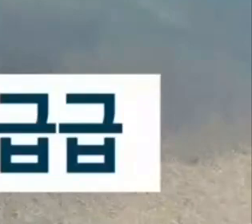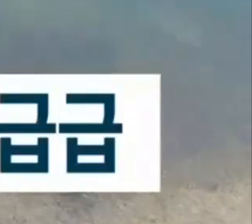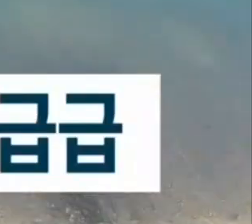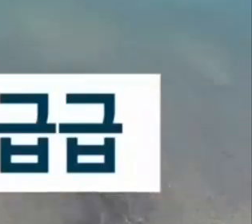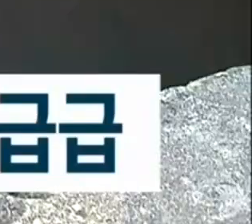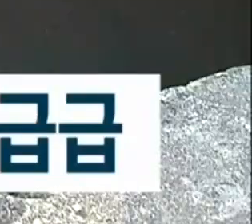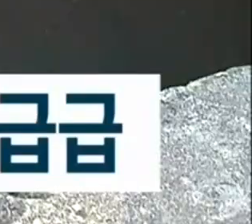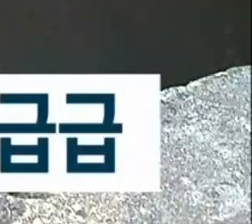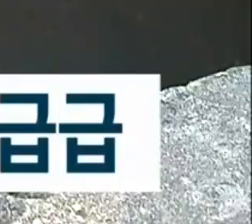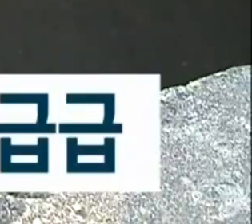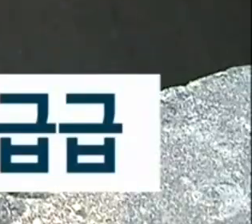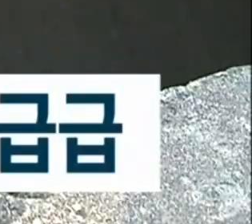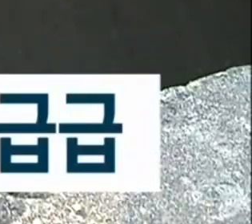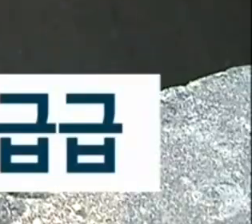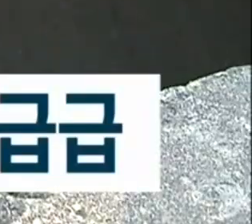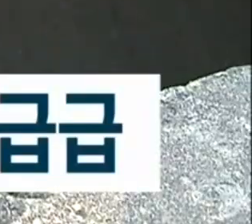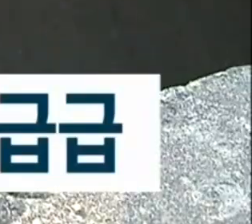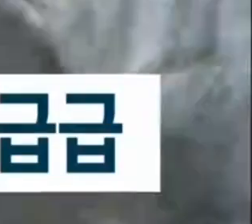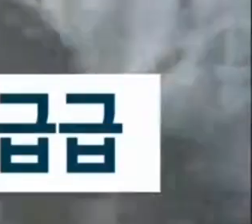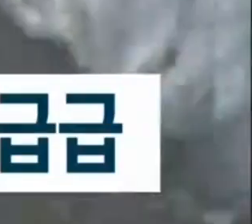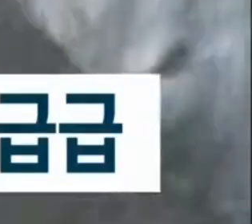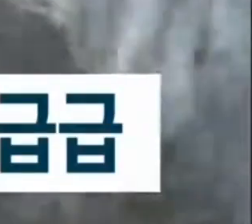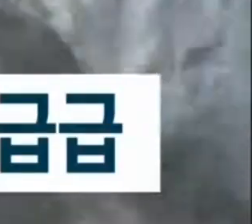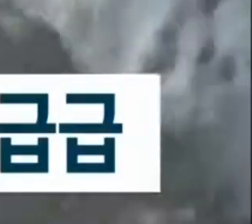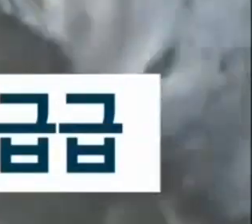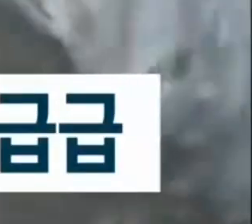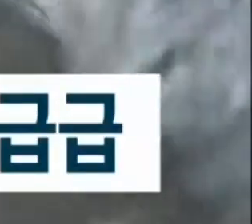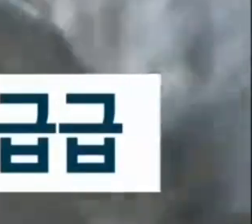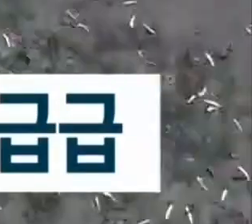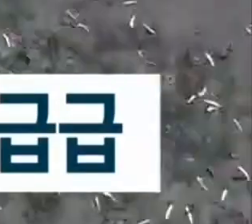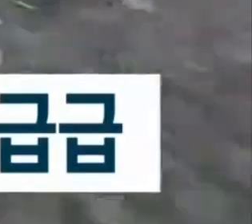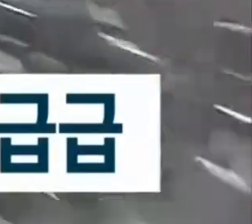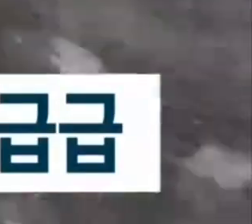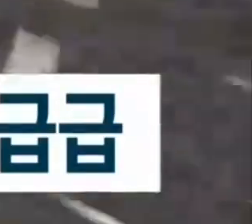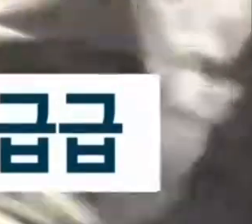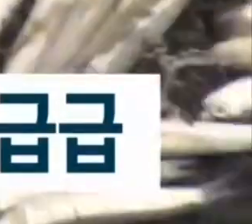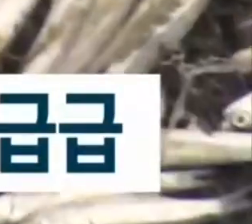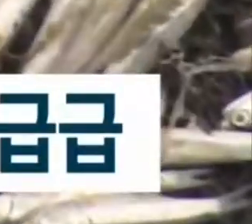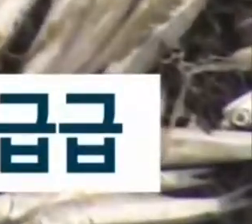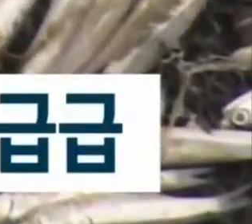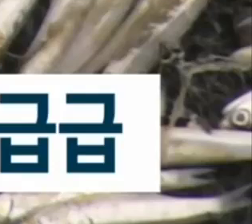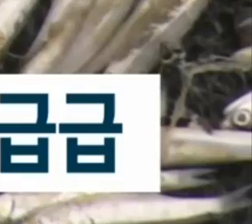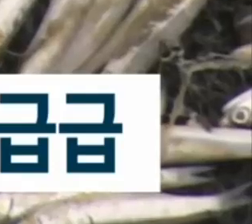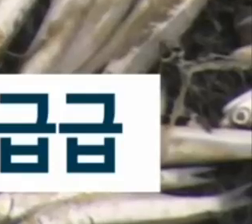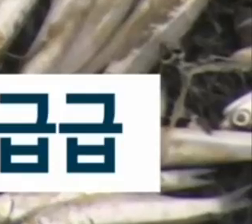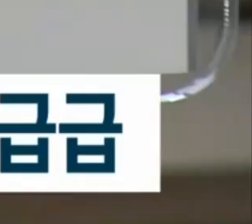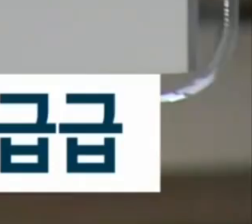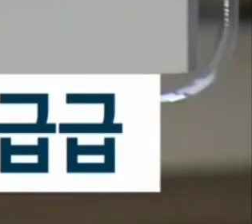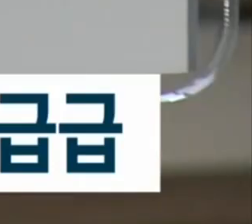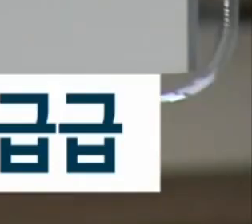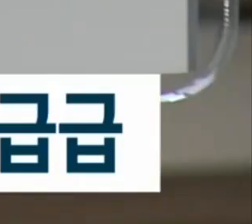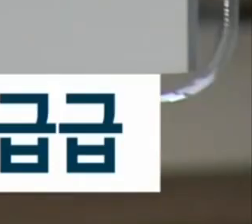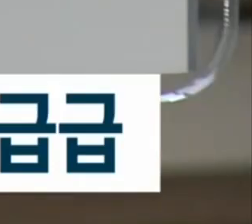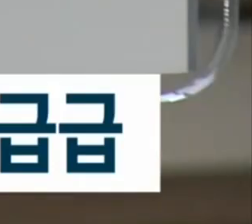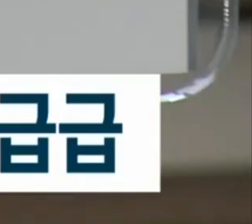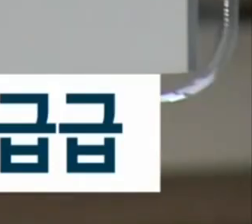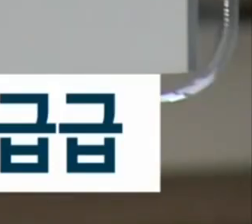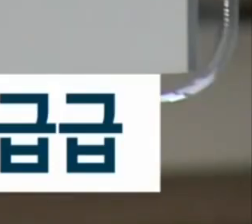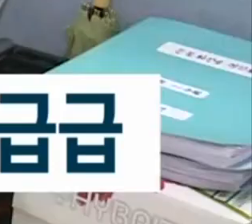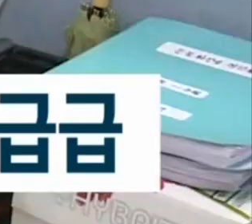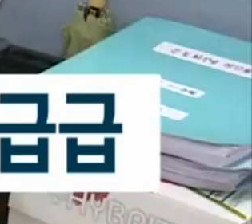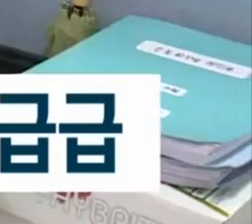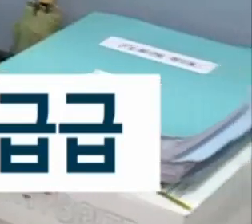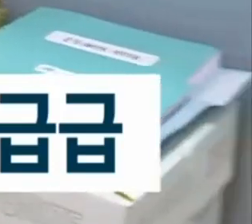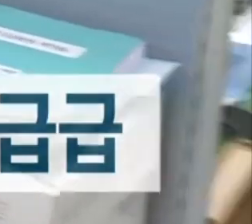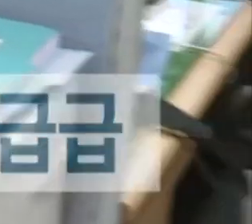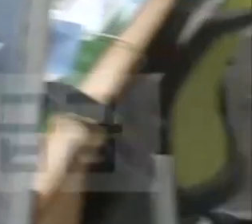청정역 여수 가막만이 여수 도심에서 불법 방류되는 오폐수로 몸살을 앓고 있지만 단속 인원에도 불구하고 여수시는 빚집만 지고 있다는